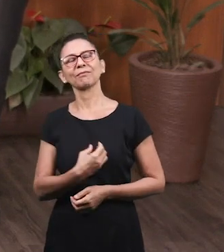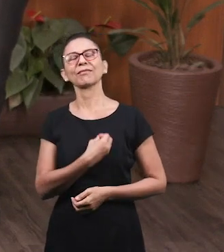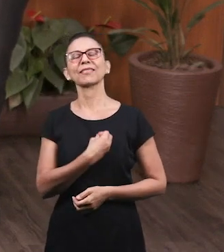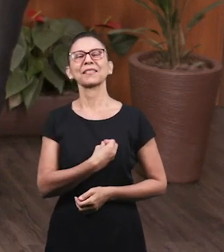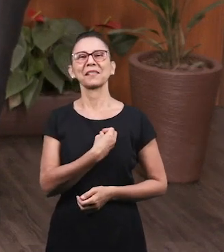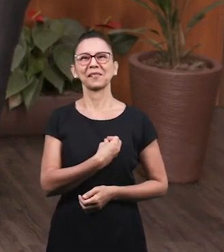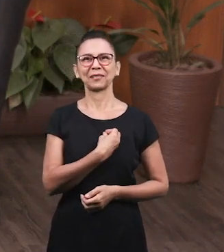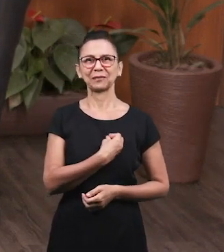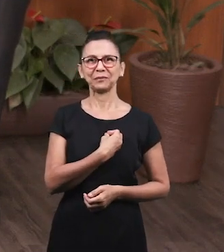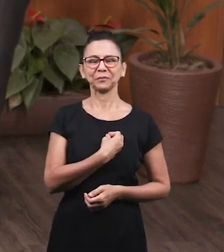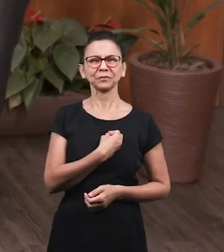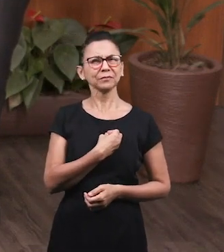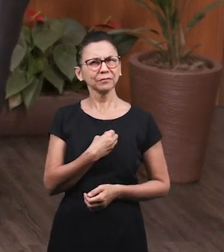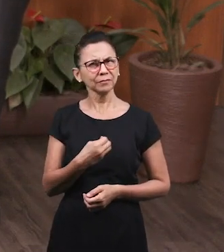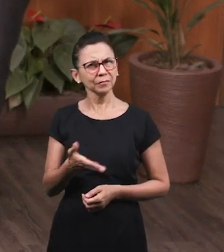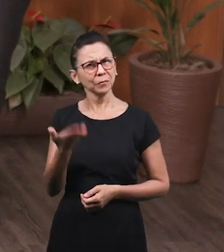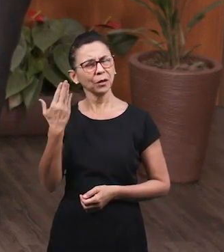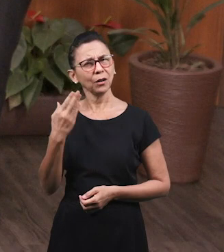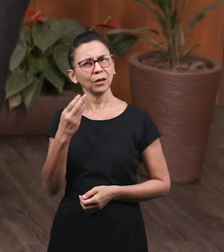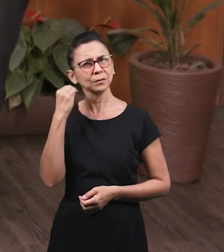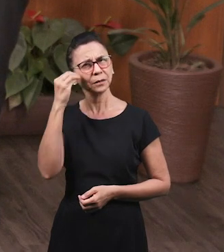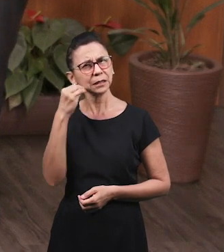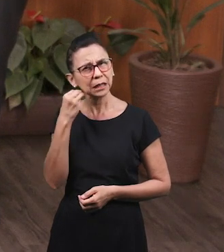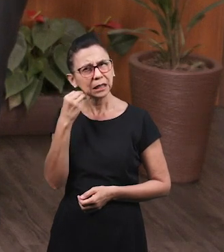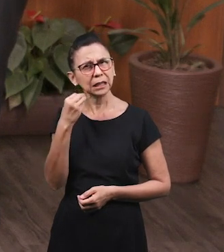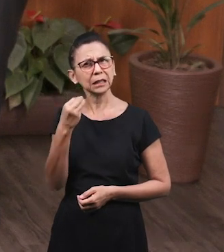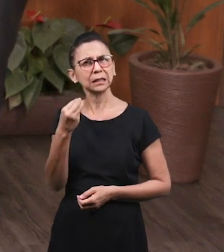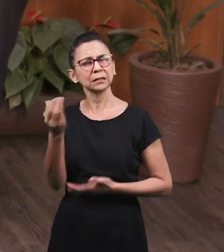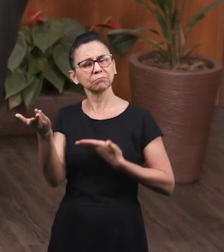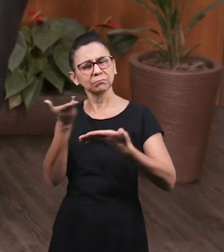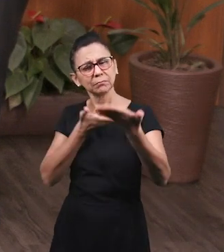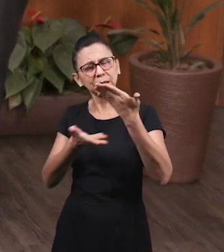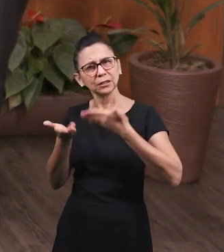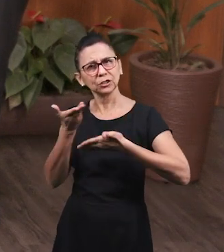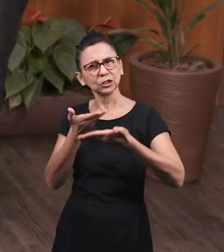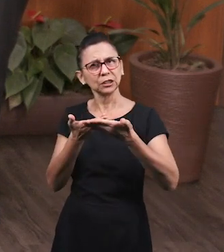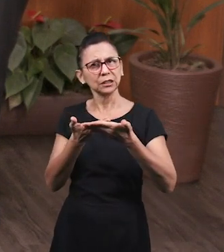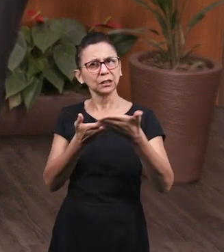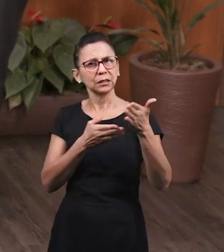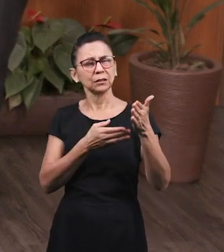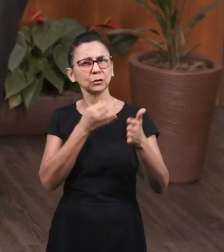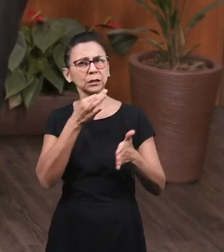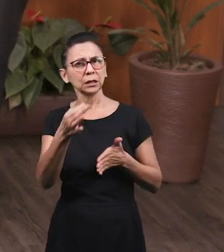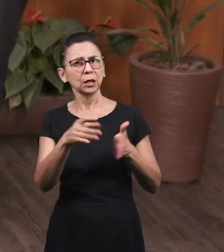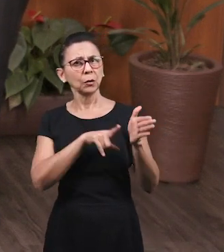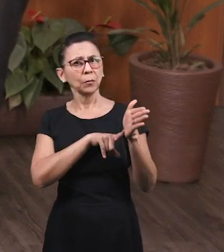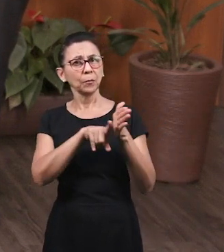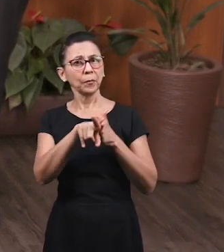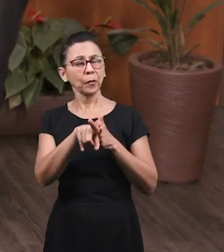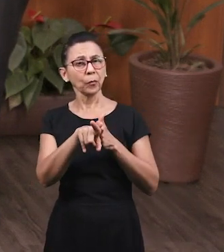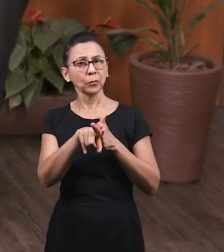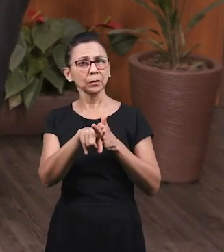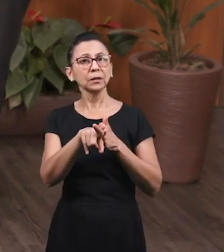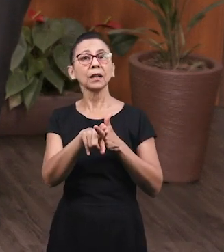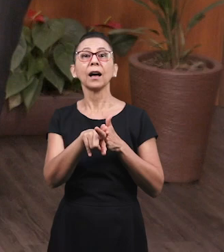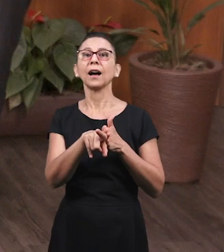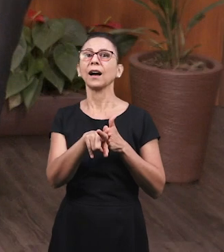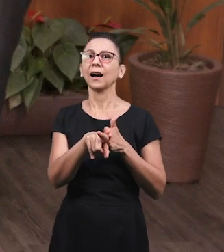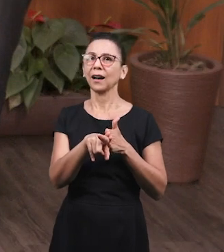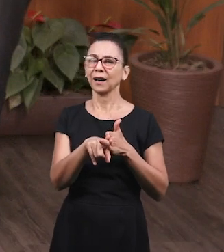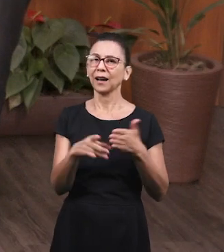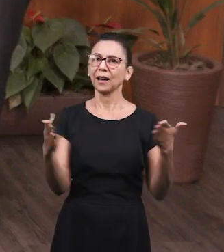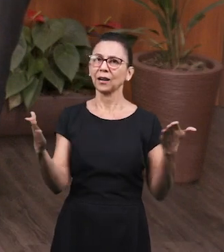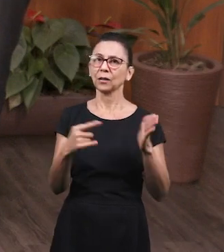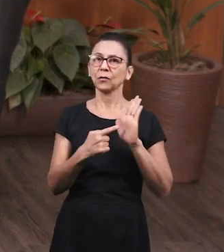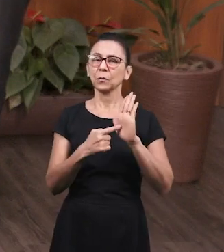Participez. Envoyez votre expérience, votre suggestion, votre question. Nous allons